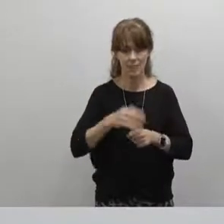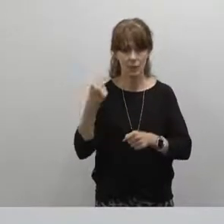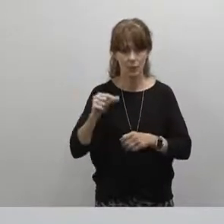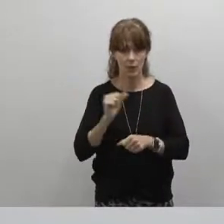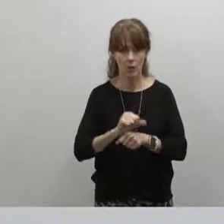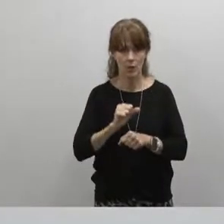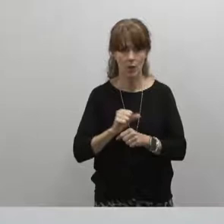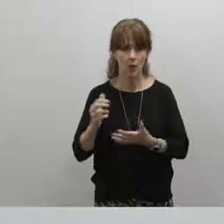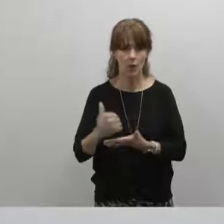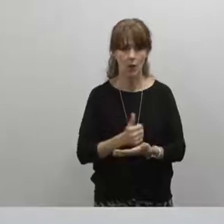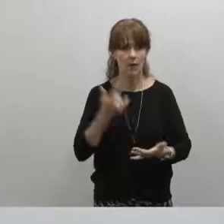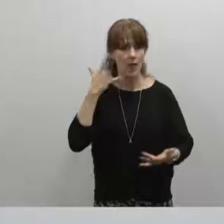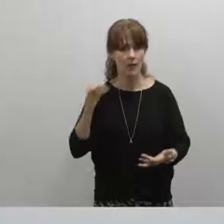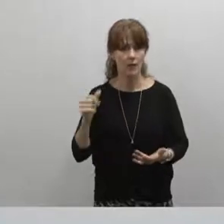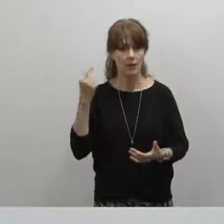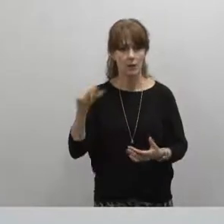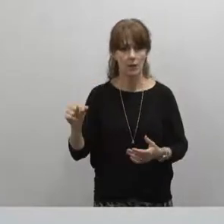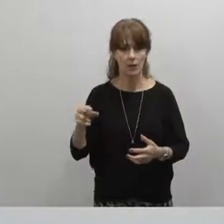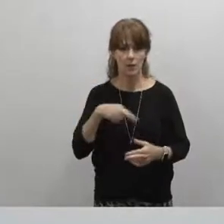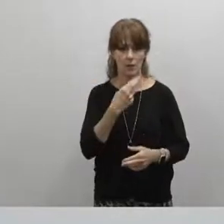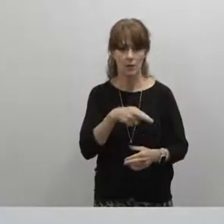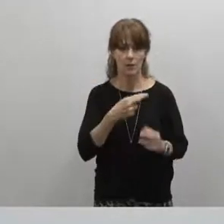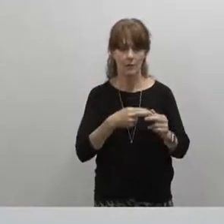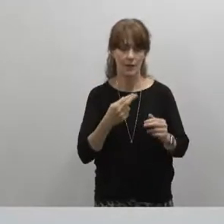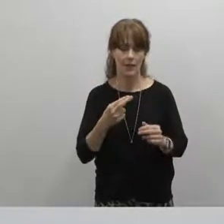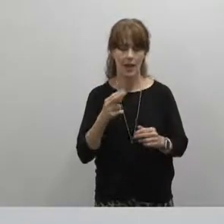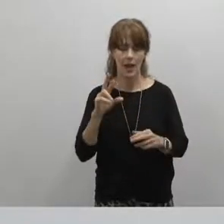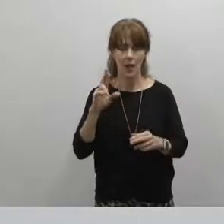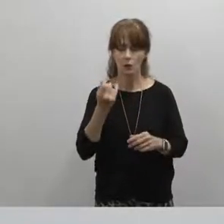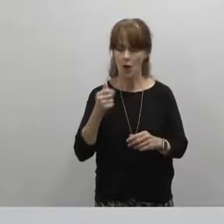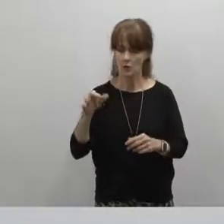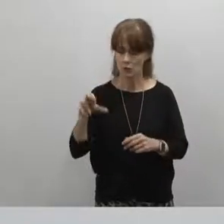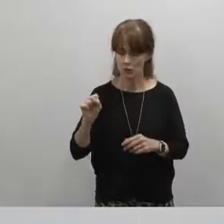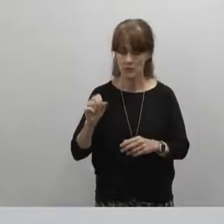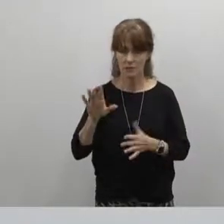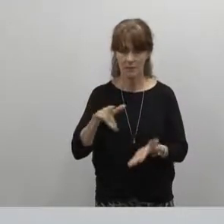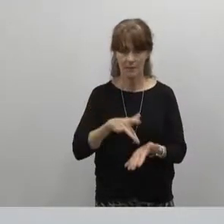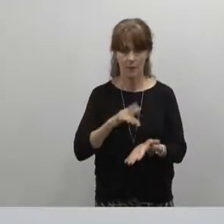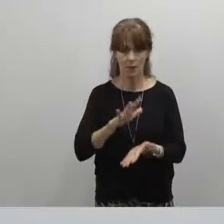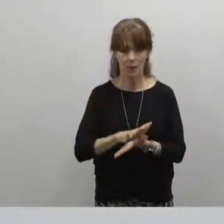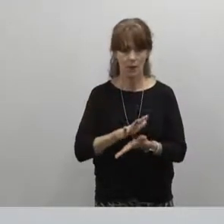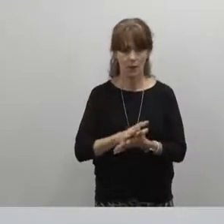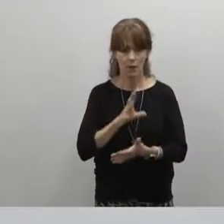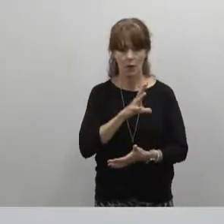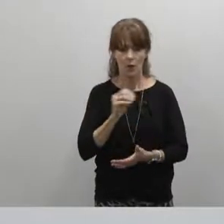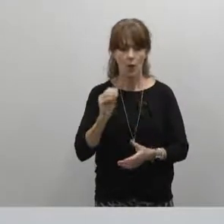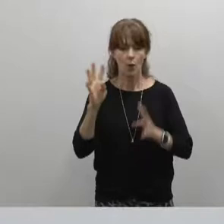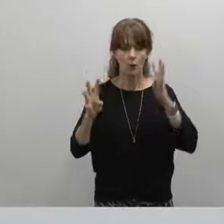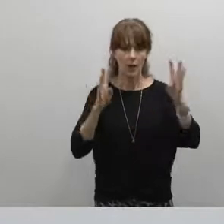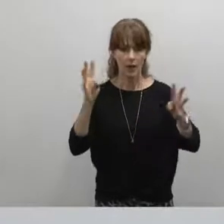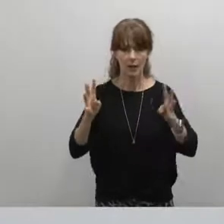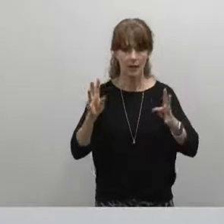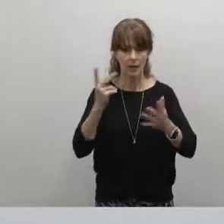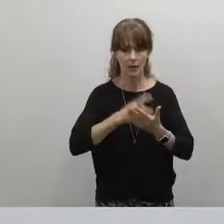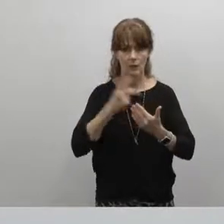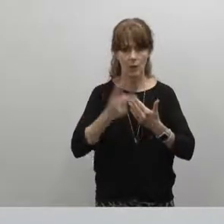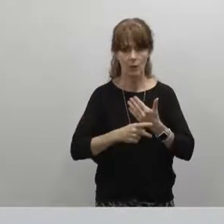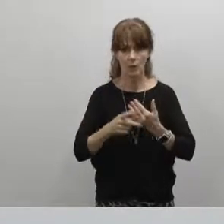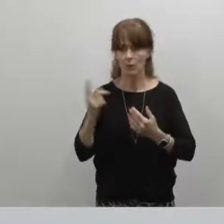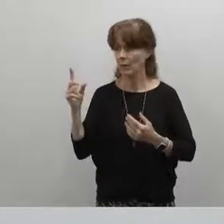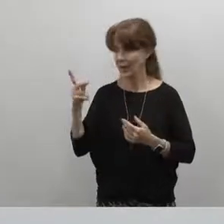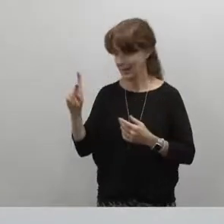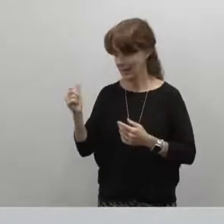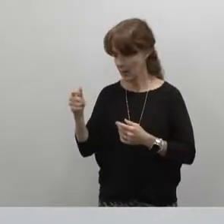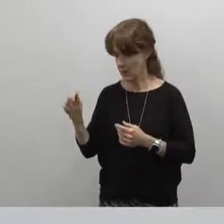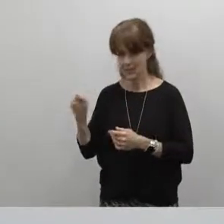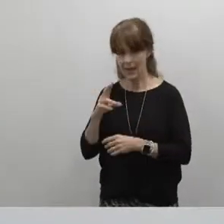មកហើយហើយក្នុងកិច្ចការទាំងប្រមាណហ្នឹងខ្ញុំបានប្រឹងប្រែងក្នុងការថែរក្សាគេហៅថាធ្វើយ៉ាងម៉េចឲ្យសាលារៀនមានភា